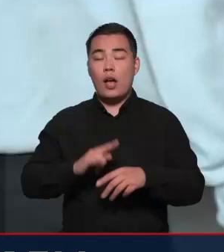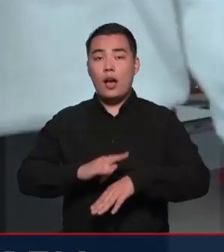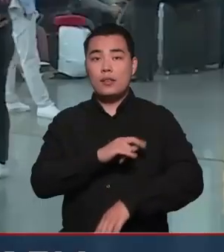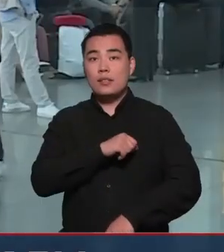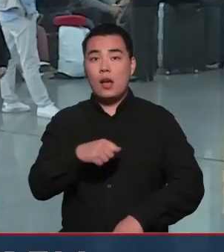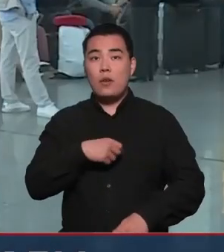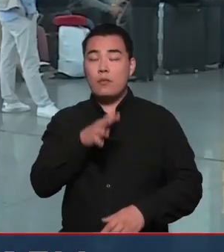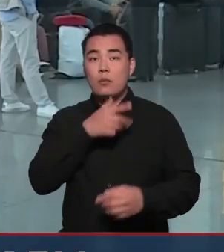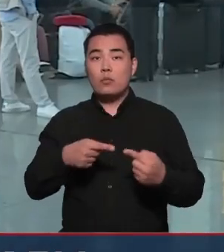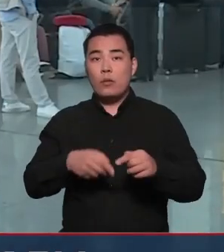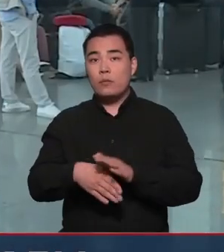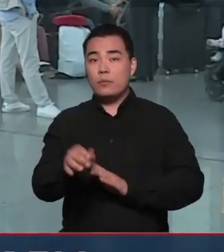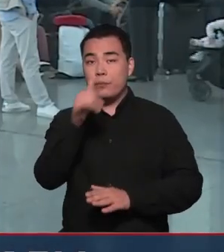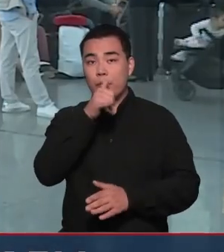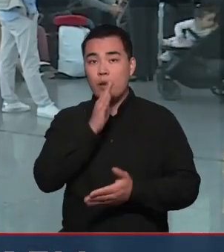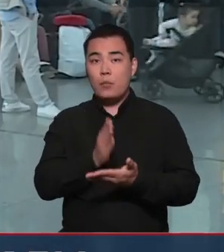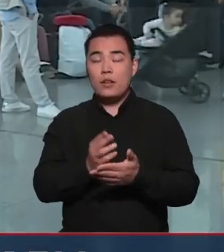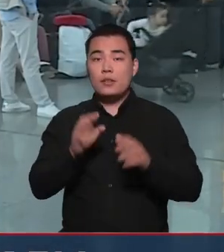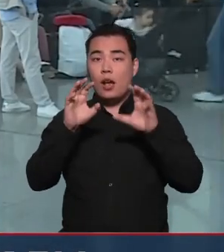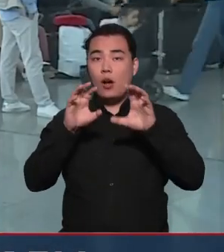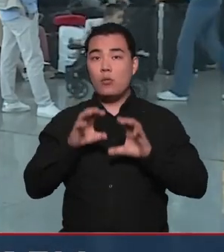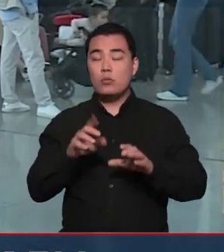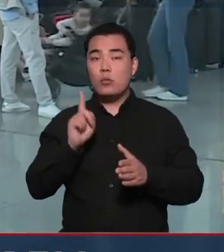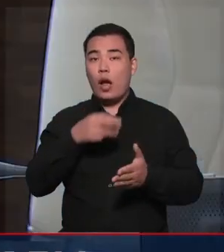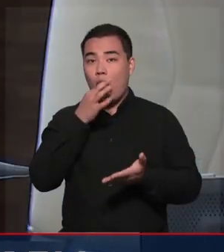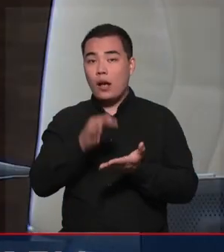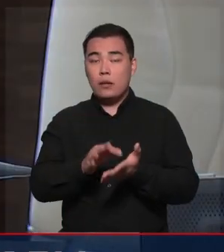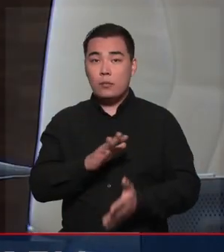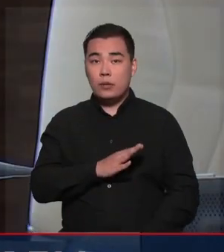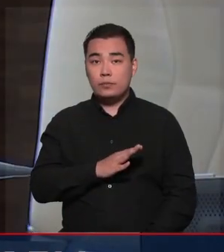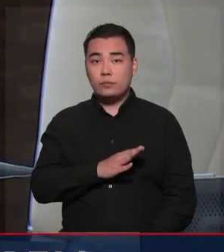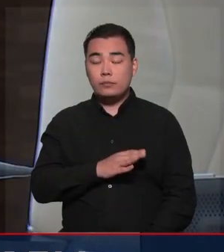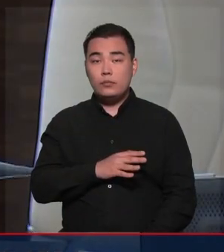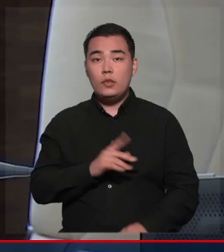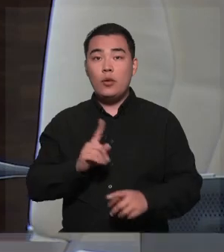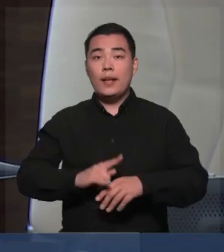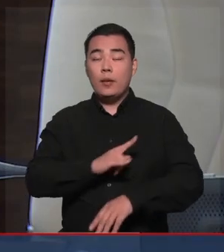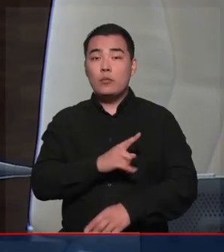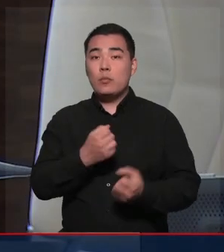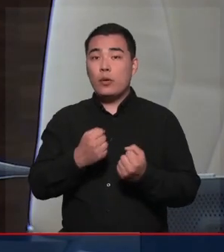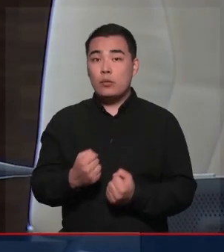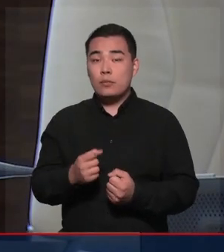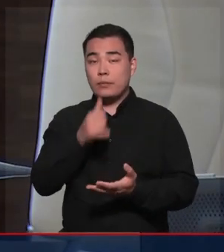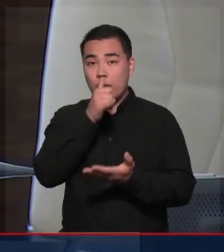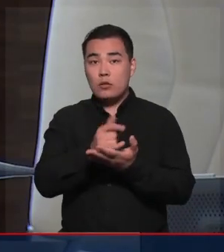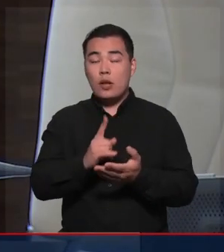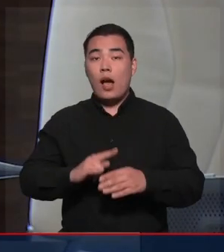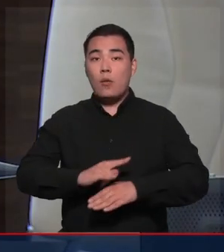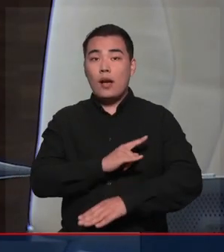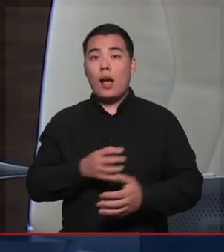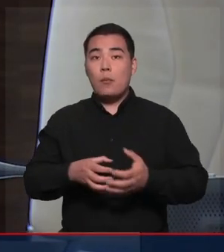ұшақтың өзінен уақытылы шыға алмай қалып жатады. Заңда бұл да ескерілді. Рейстерді кештірген үшін енді тек қана авиакомпания